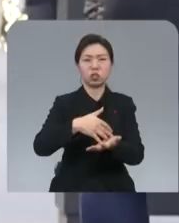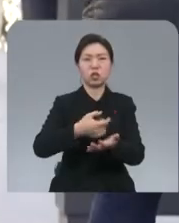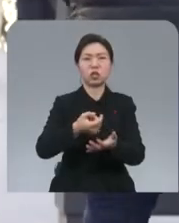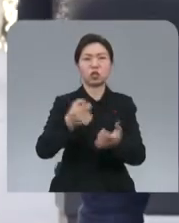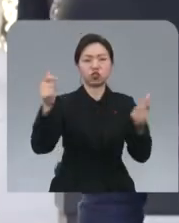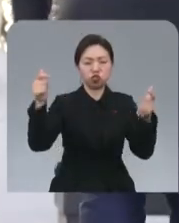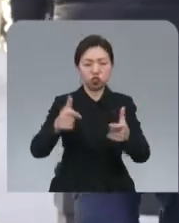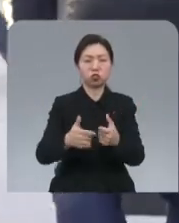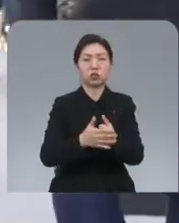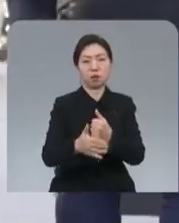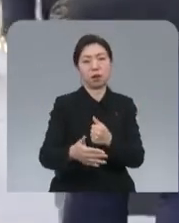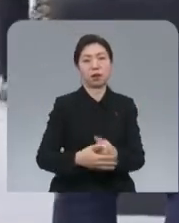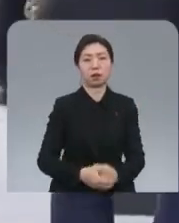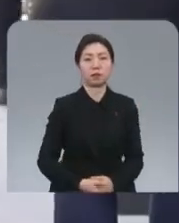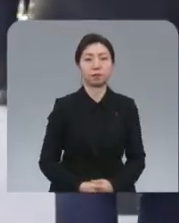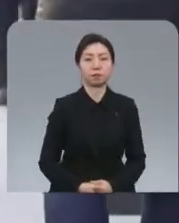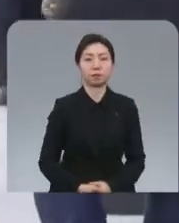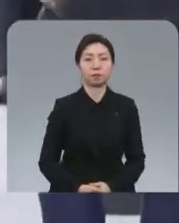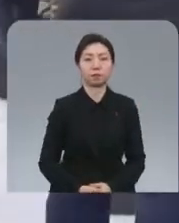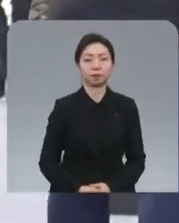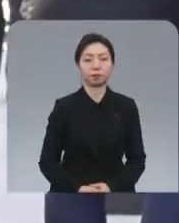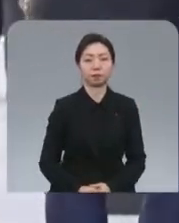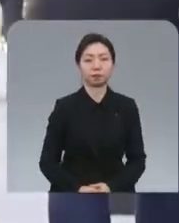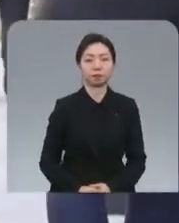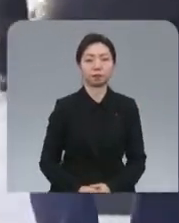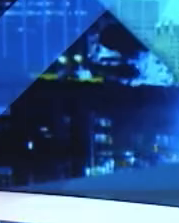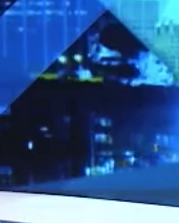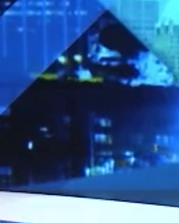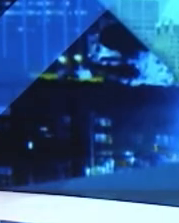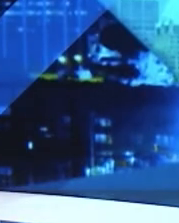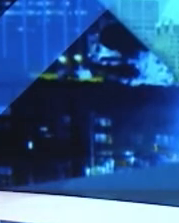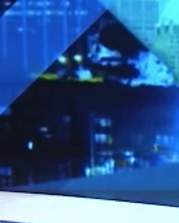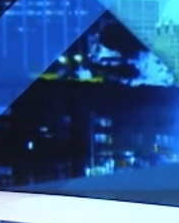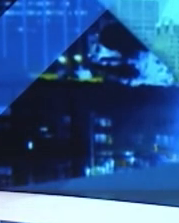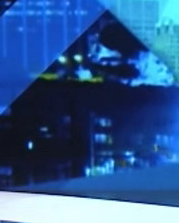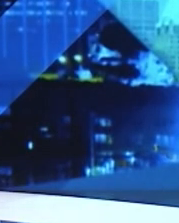전망입니다. 워싱턴에서 KBS 뉴스 김기현입니다.